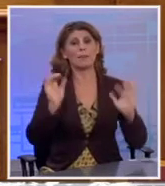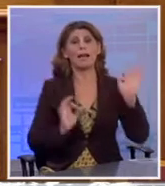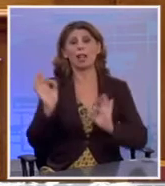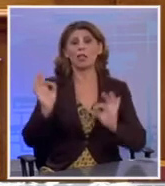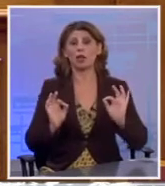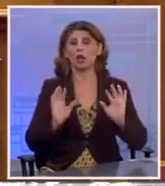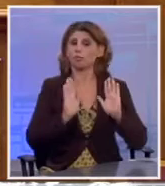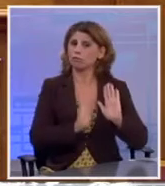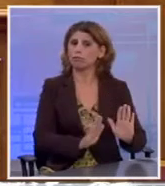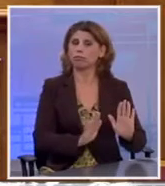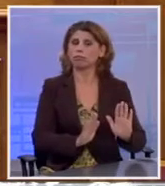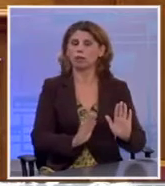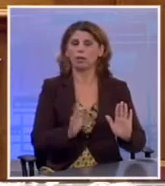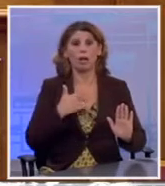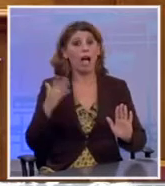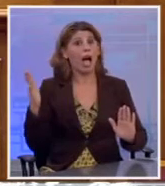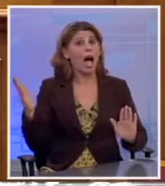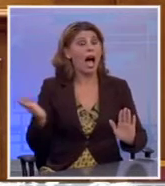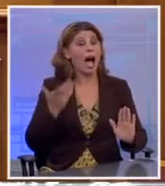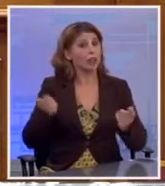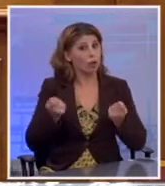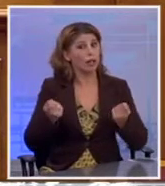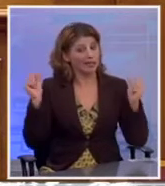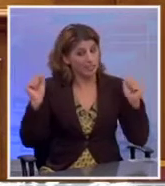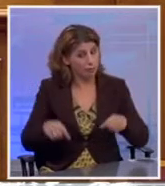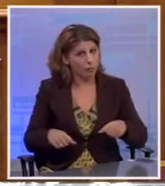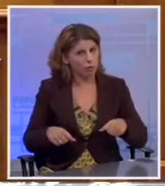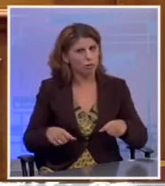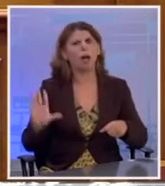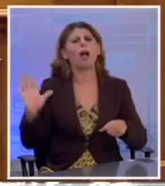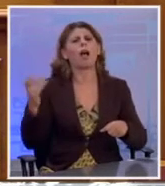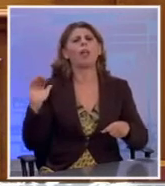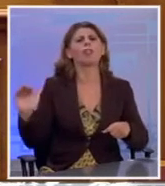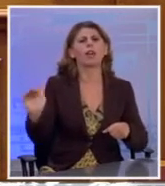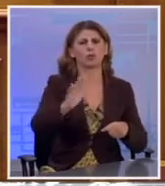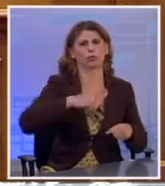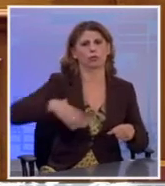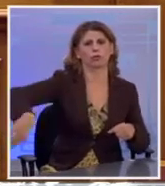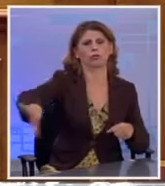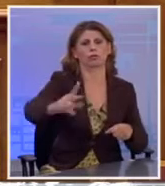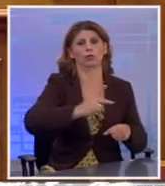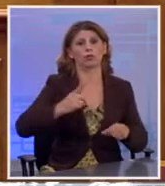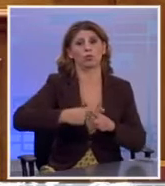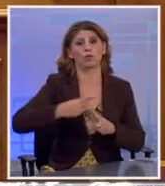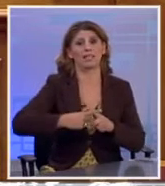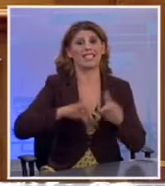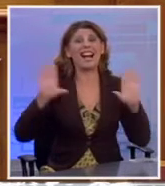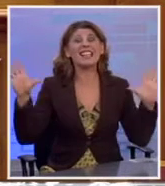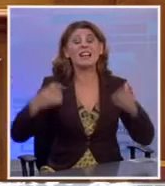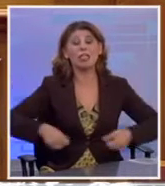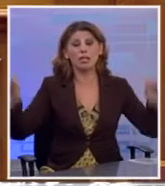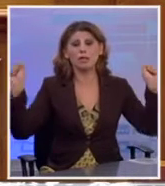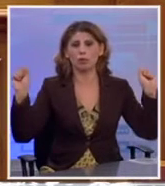Μακεδονία. Λέω και αν το έπραξαν και συμφώνησαν, δεν ρώτησαν το λαό. Κανείς δεν συμφωνεί.